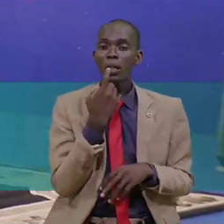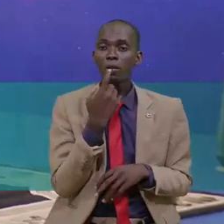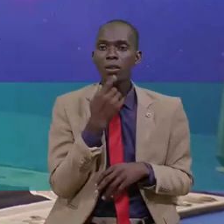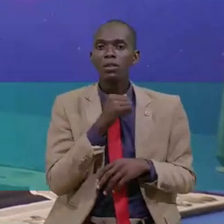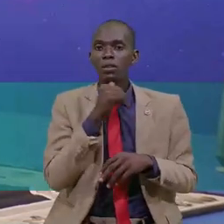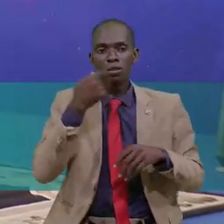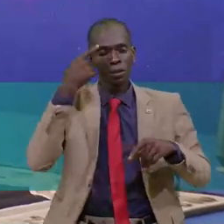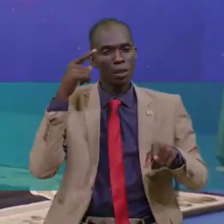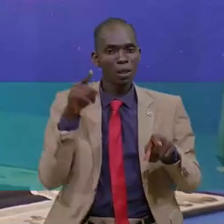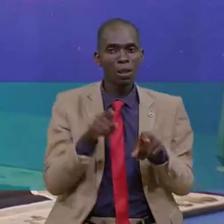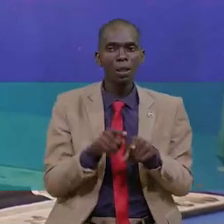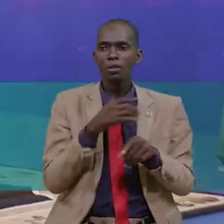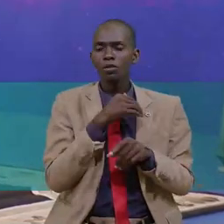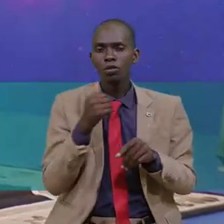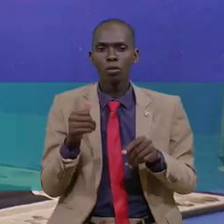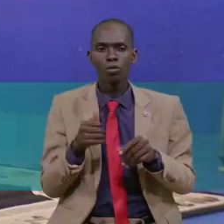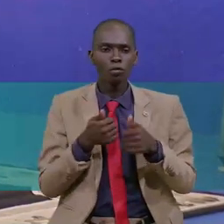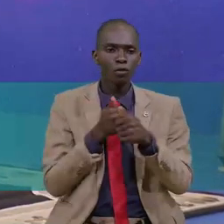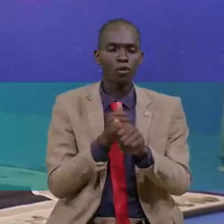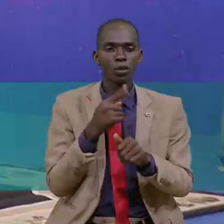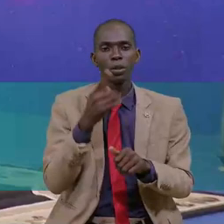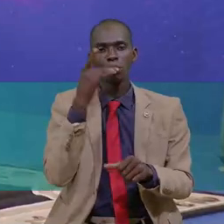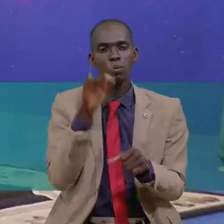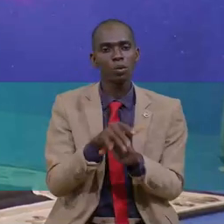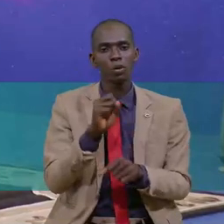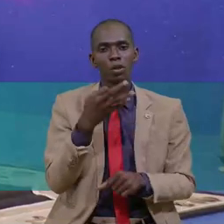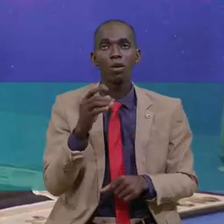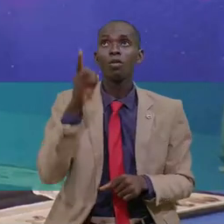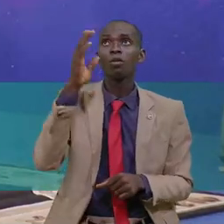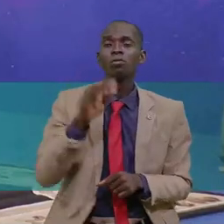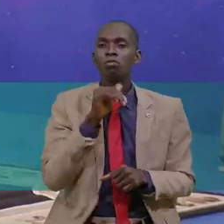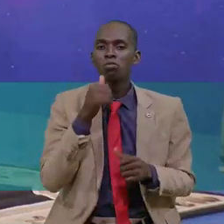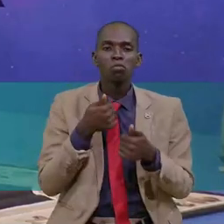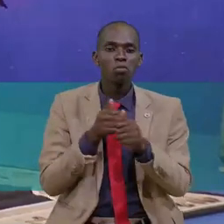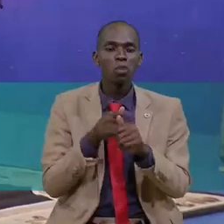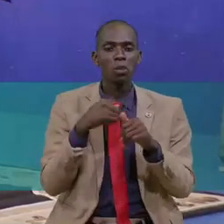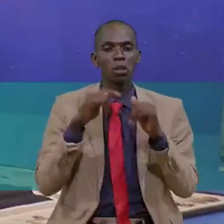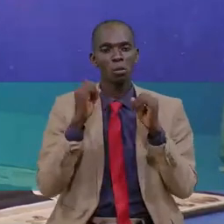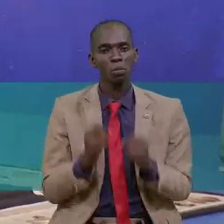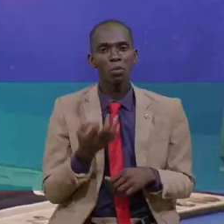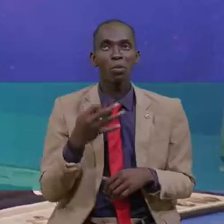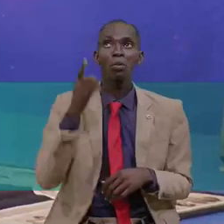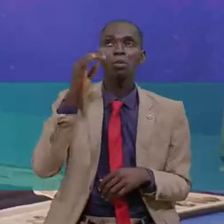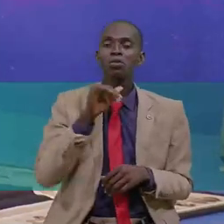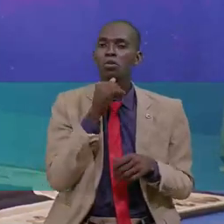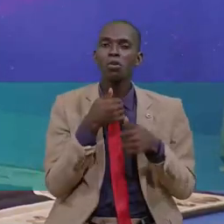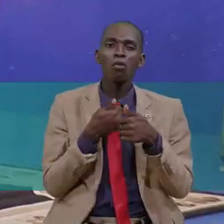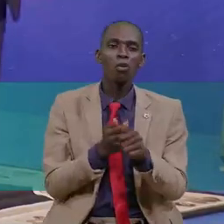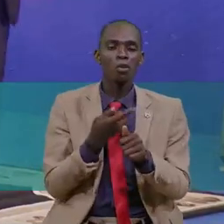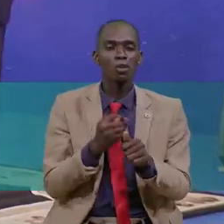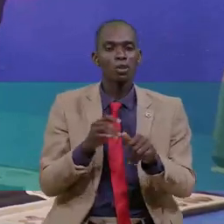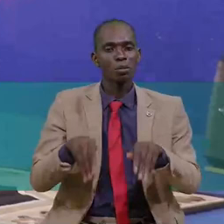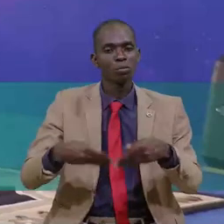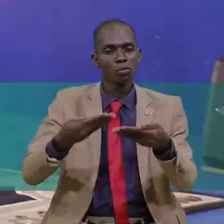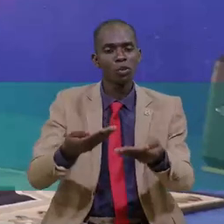n'était pas domptée conforme aux promesses de Dieu, à la puissance de Dieu, à la provision de